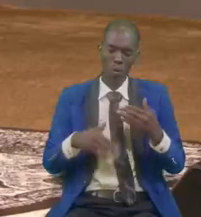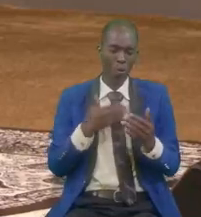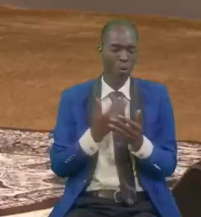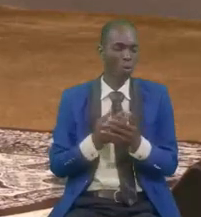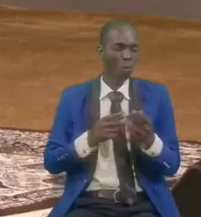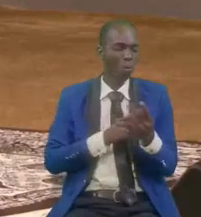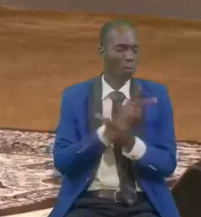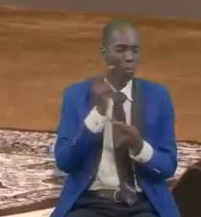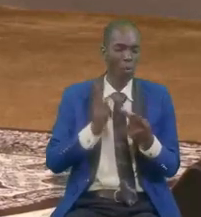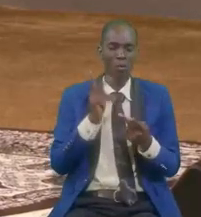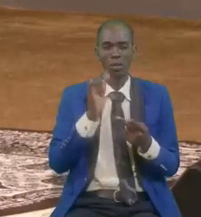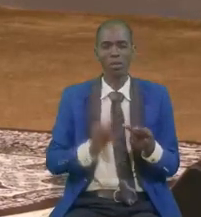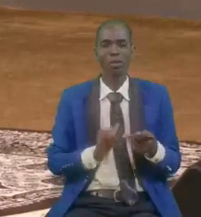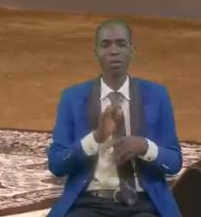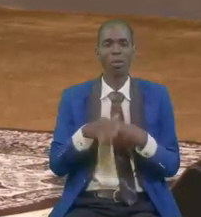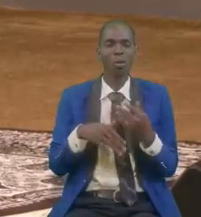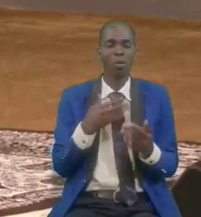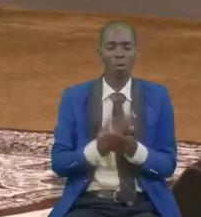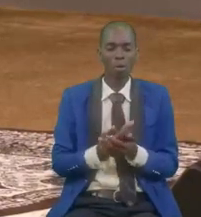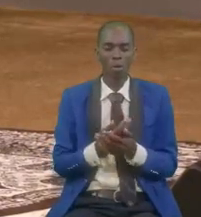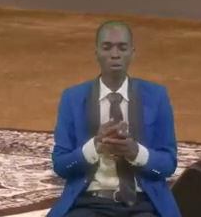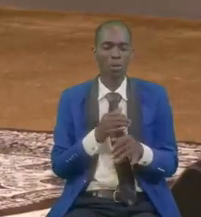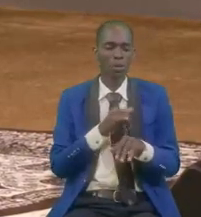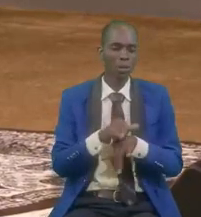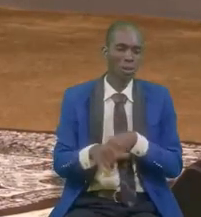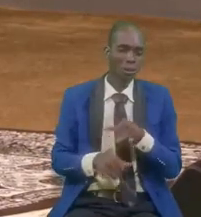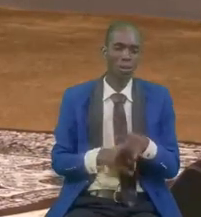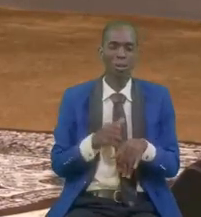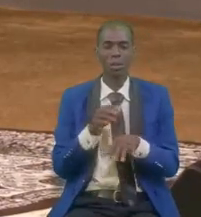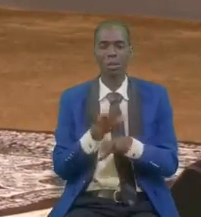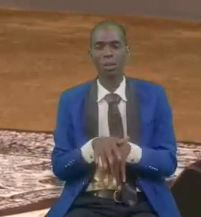ruse, toute et toute